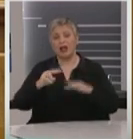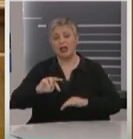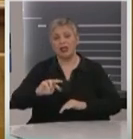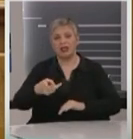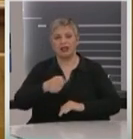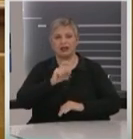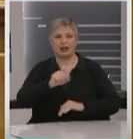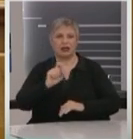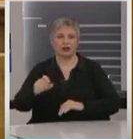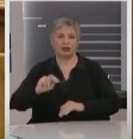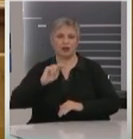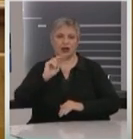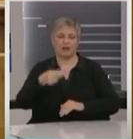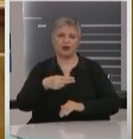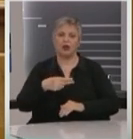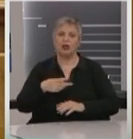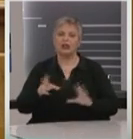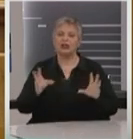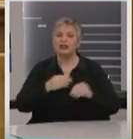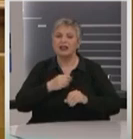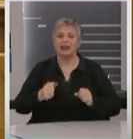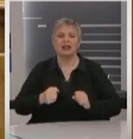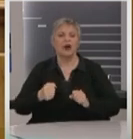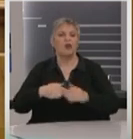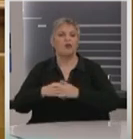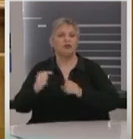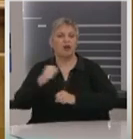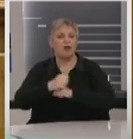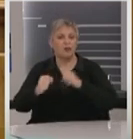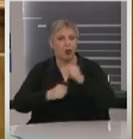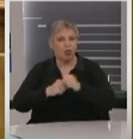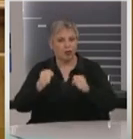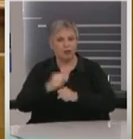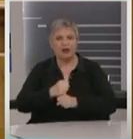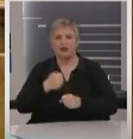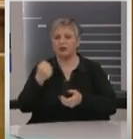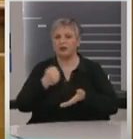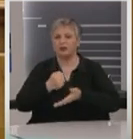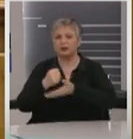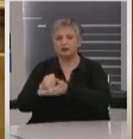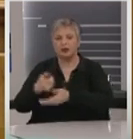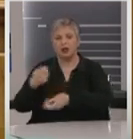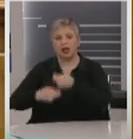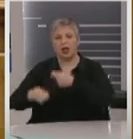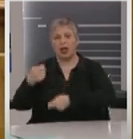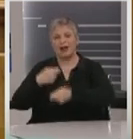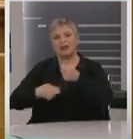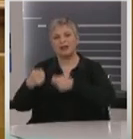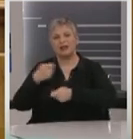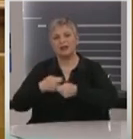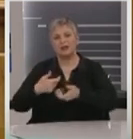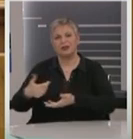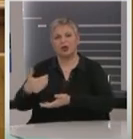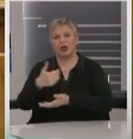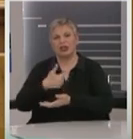που αφορούν σημαντικές υποδομές, αλλά και τη χρηματοδότηση επιχειρήσεων και κυρίως μικρομεσαίων